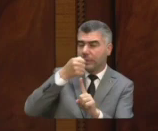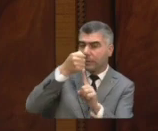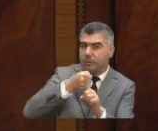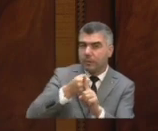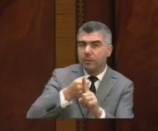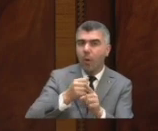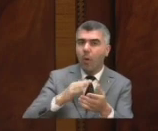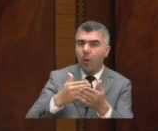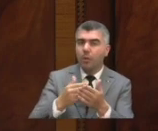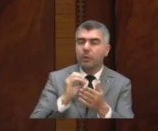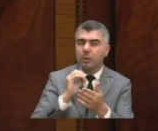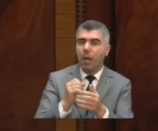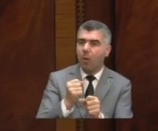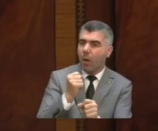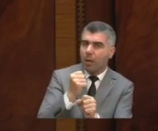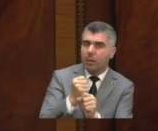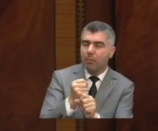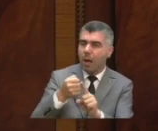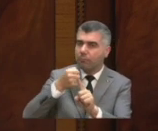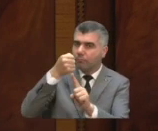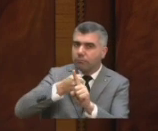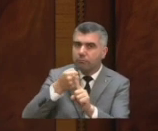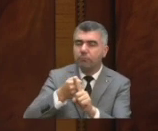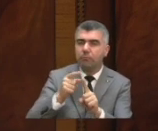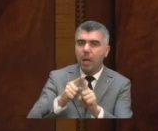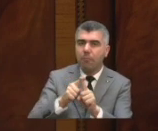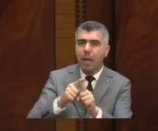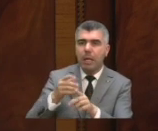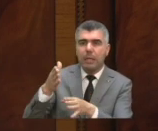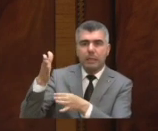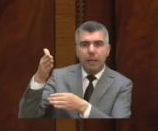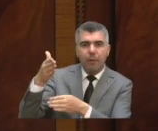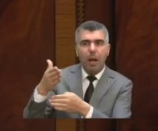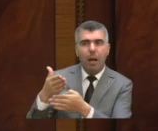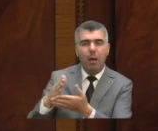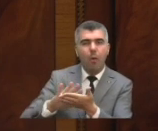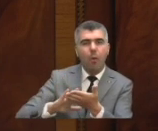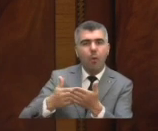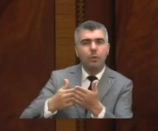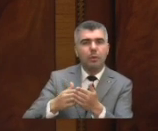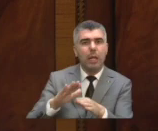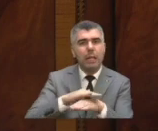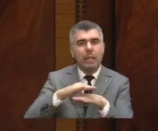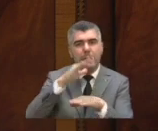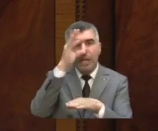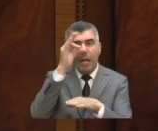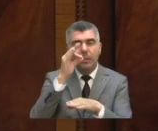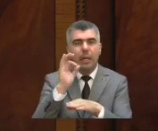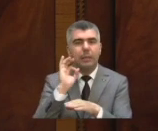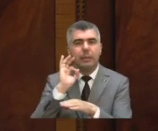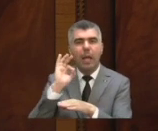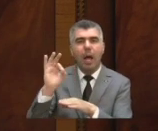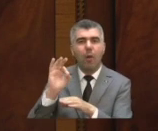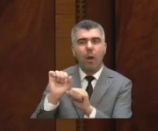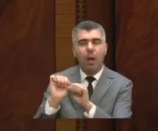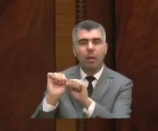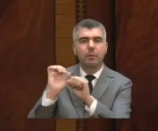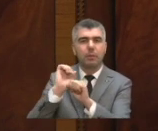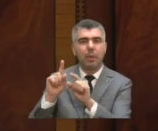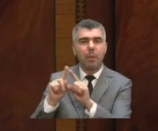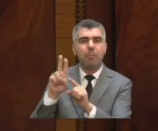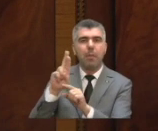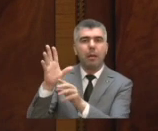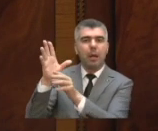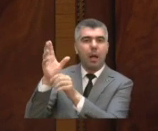المجال ان على الصعيد الدبلوماسي او التنموي بفضل السياسه الرشيده لصاحب الجلاله نصره